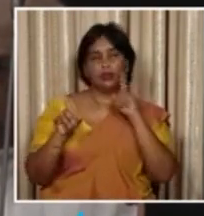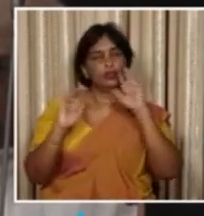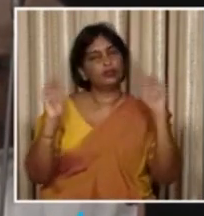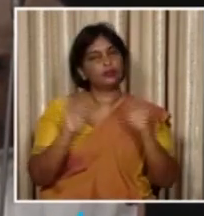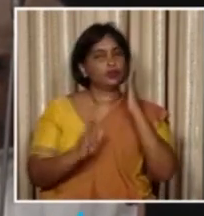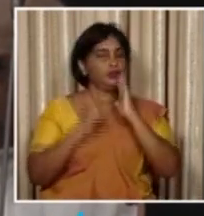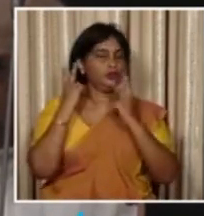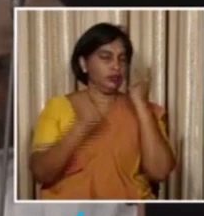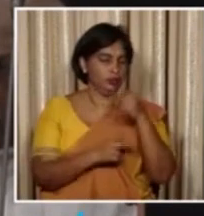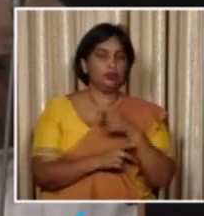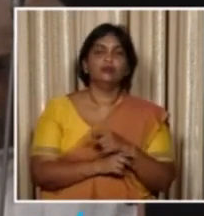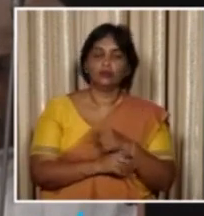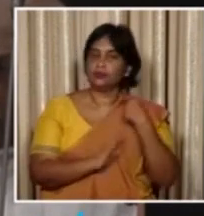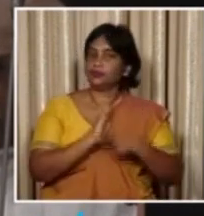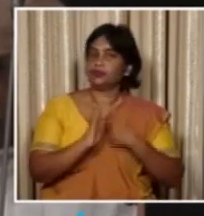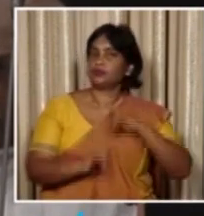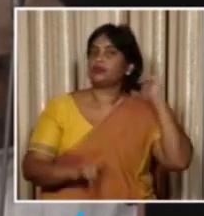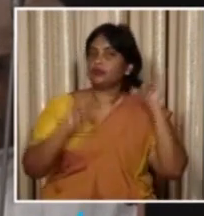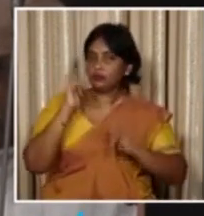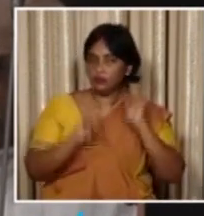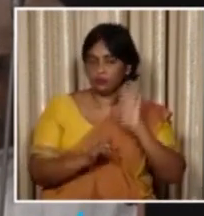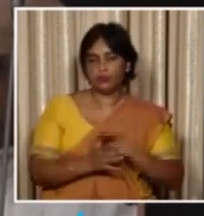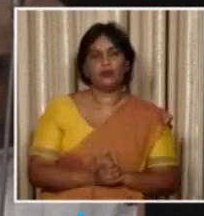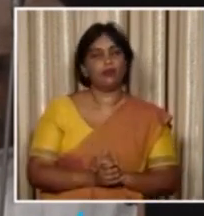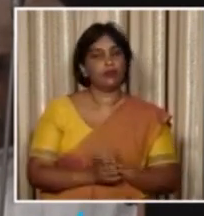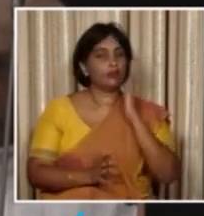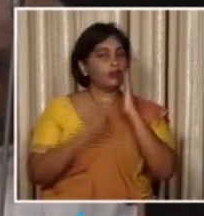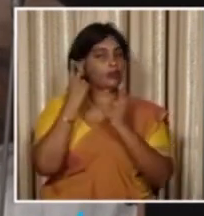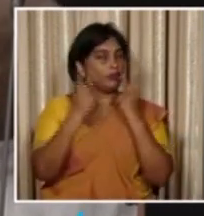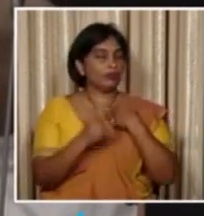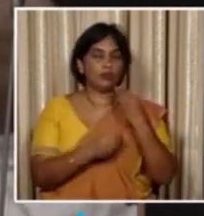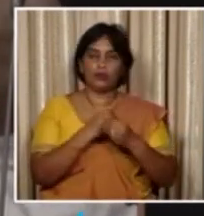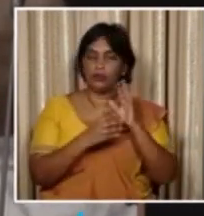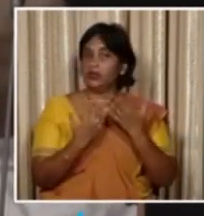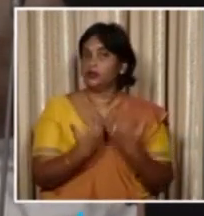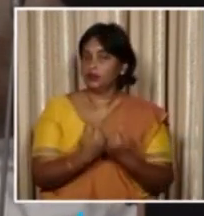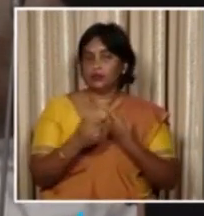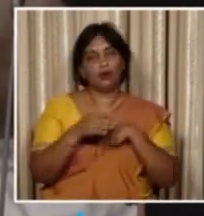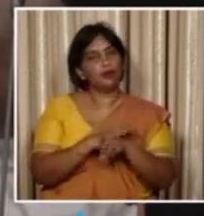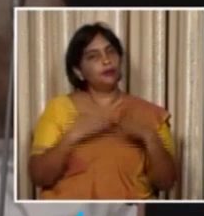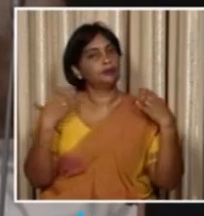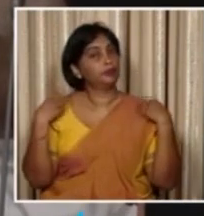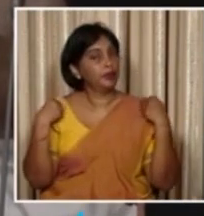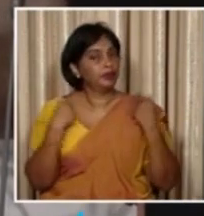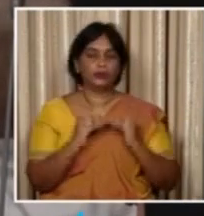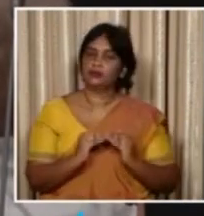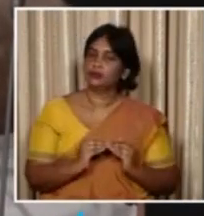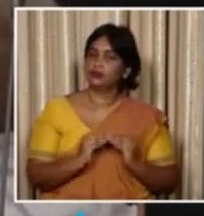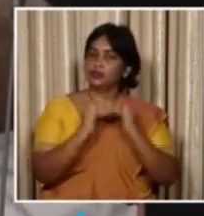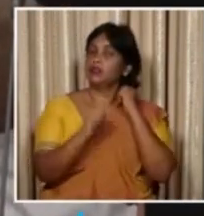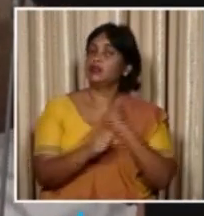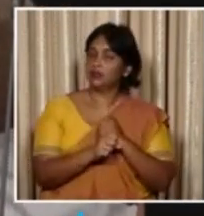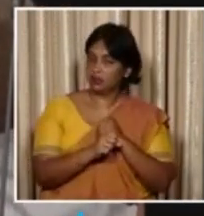සංචාරක සංඛ්‍යාවක් ලංකාවට පැමිණී තිබෙනවා. සංචාරක කර්මාන්තයට අවශ්‍ය අටිතල පහසුකම් නැංවීමට